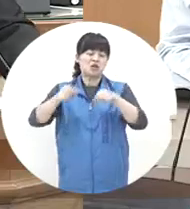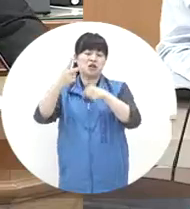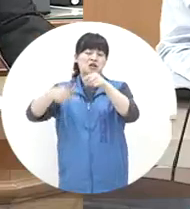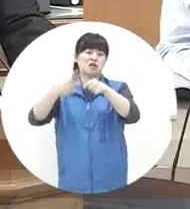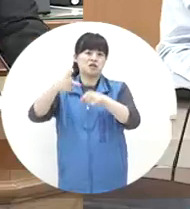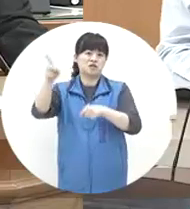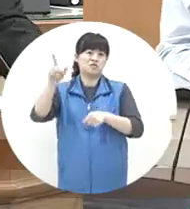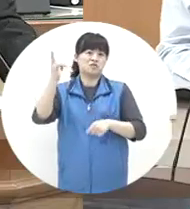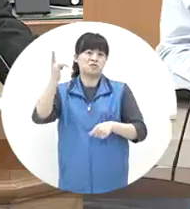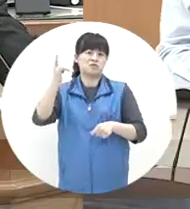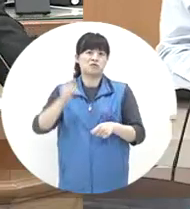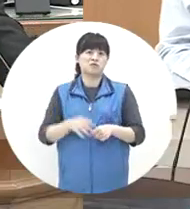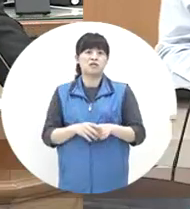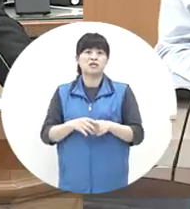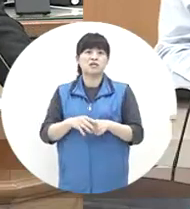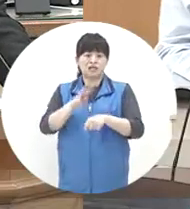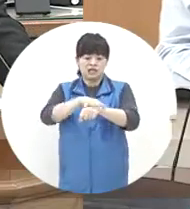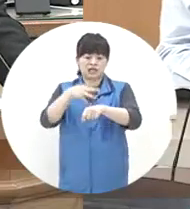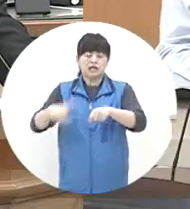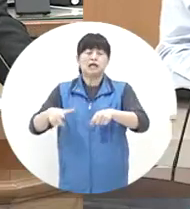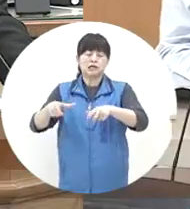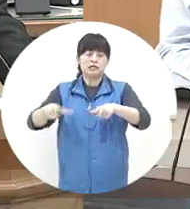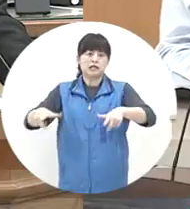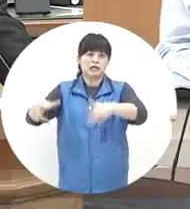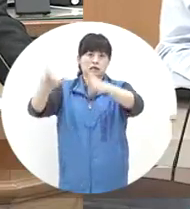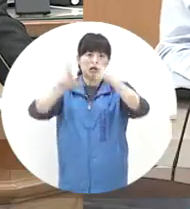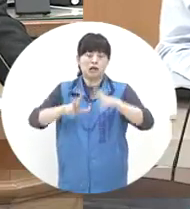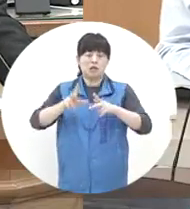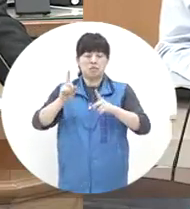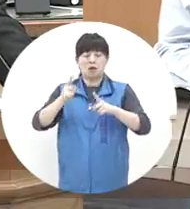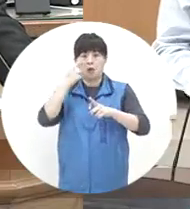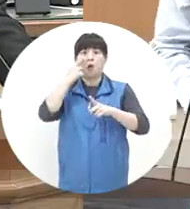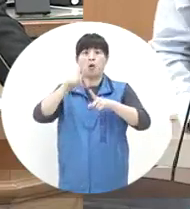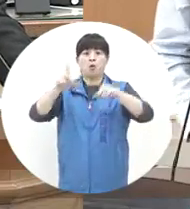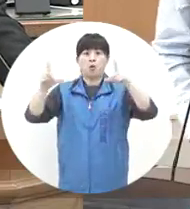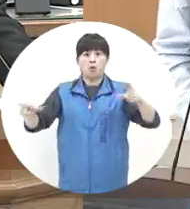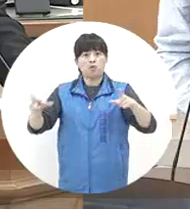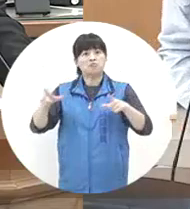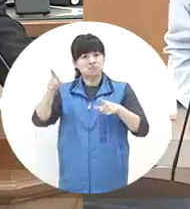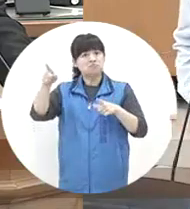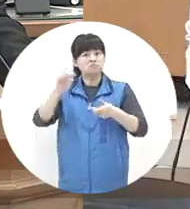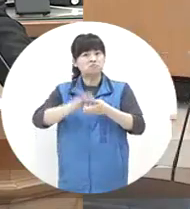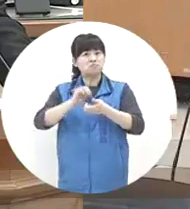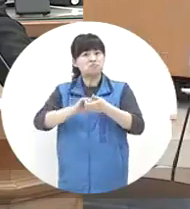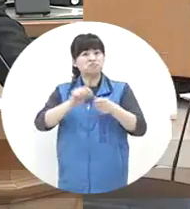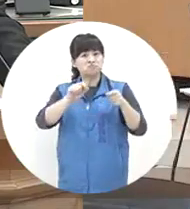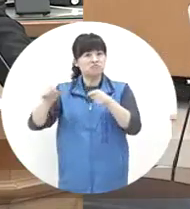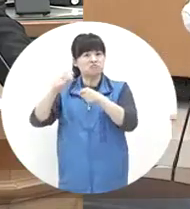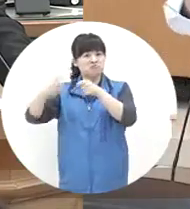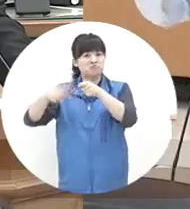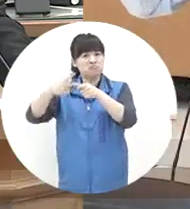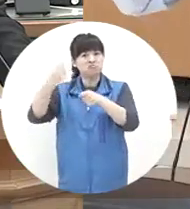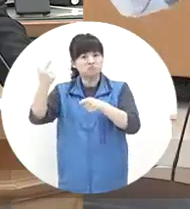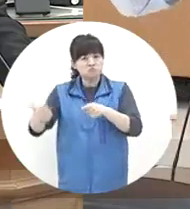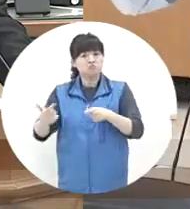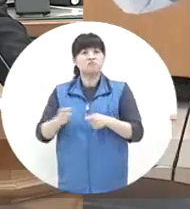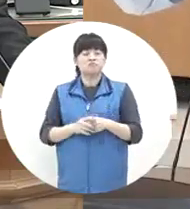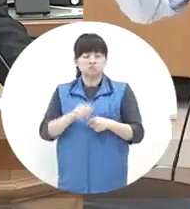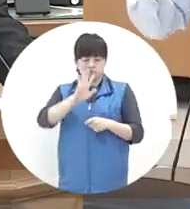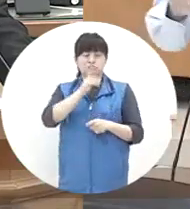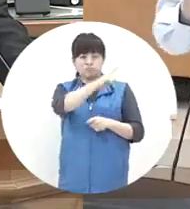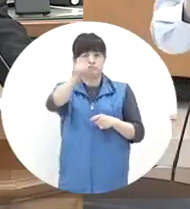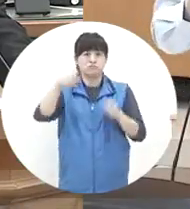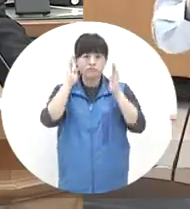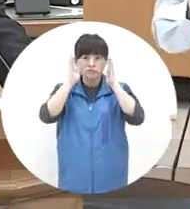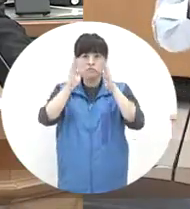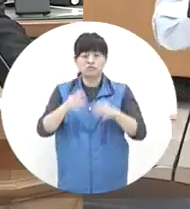程因为那个量体蛮大的， 嗯， 所以淡江大桥大概可能会延到2年啦、 啊。好， 不过大家都很认真啦、 啊。三莺